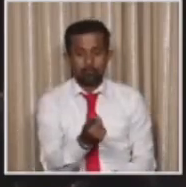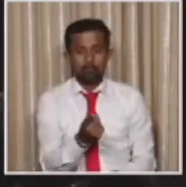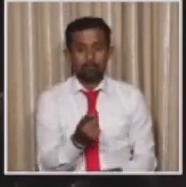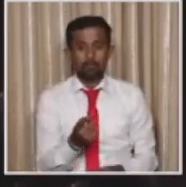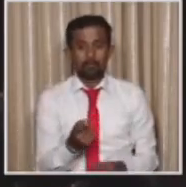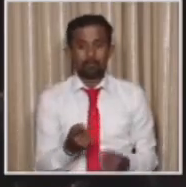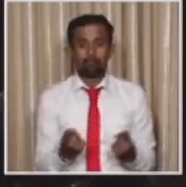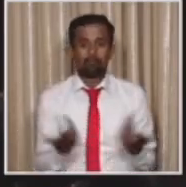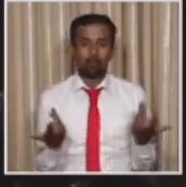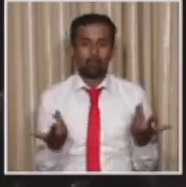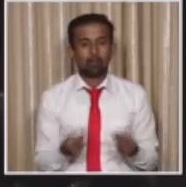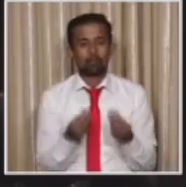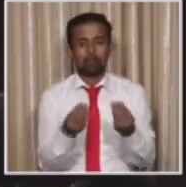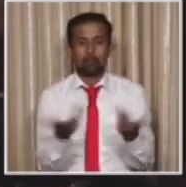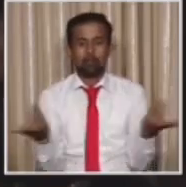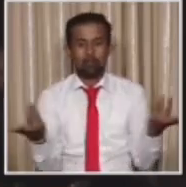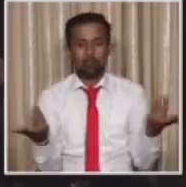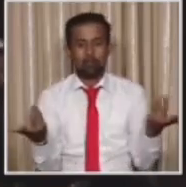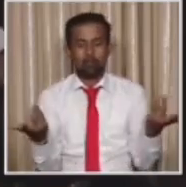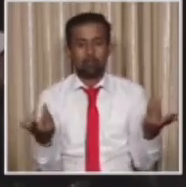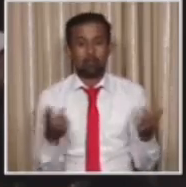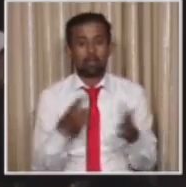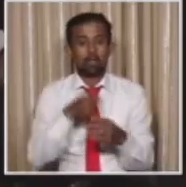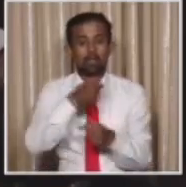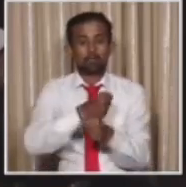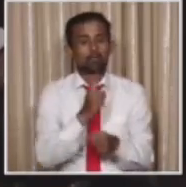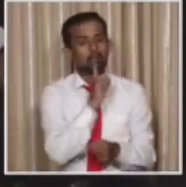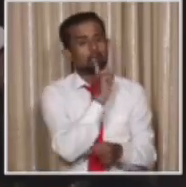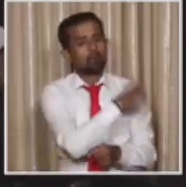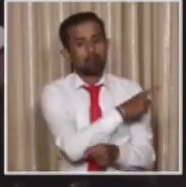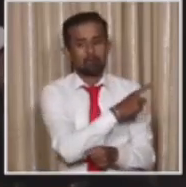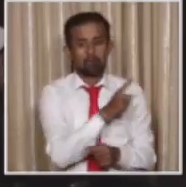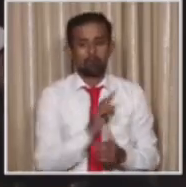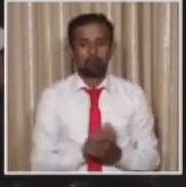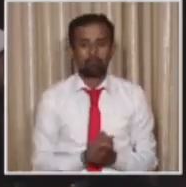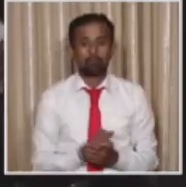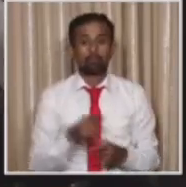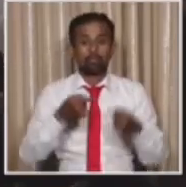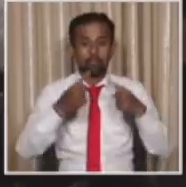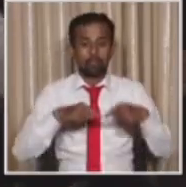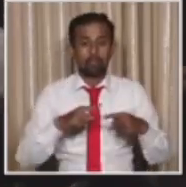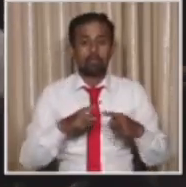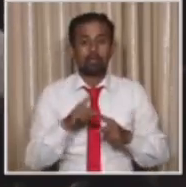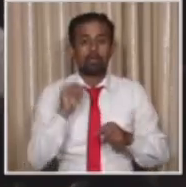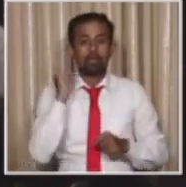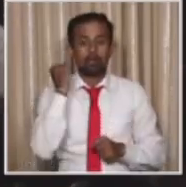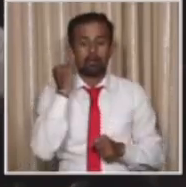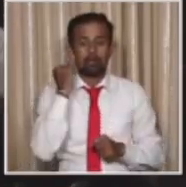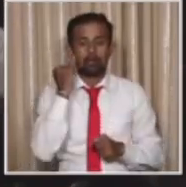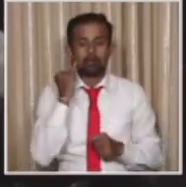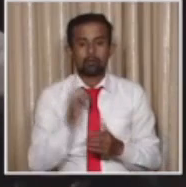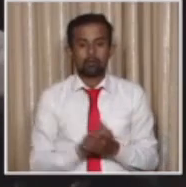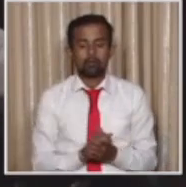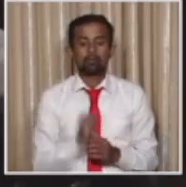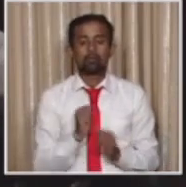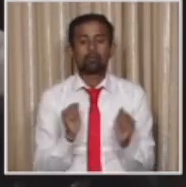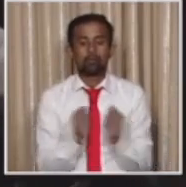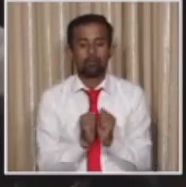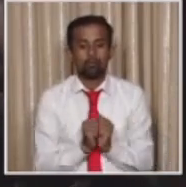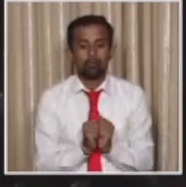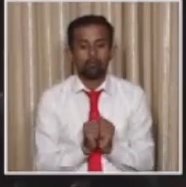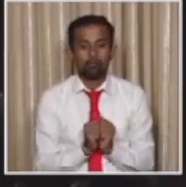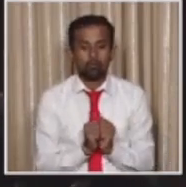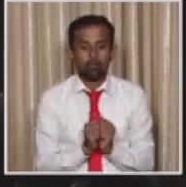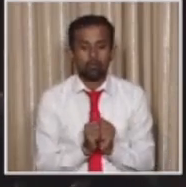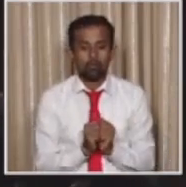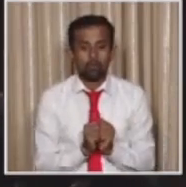නැහැ. ඒගොල්ලන්ට දෙන්න විදියක් නැහැ. ඒක AG එක කතා කරන්න කියලා. කවුද ඊළඟ ඉන්න නිලධාරිය? මොකද්ද මේ වැඩපිළිල? මොකද්ද මේ ක්‍රියාදාමය?